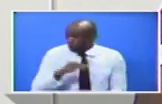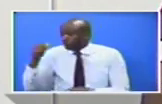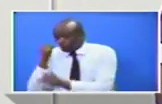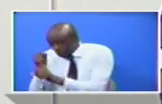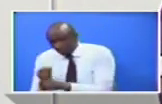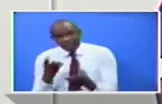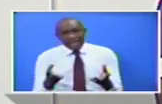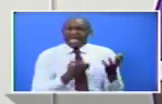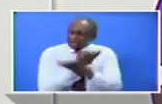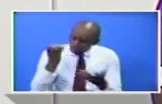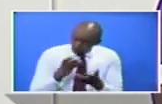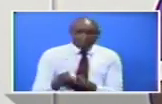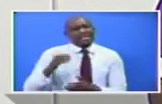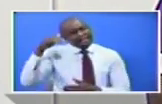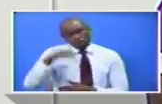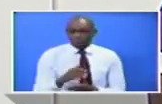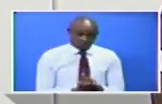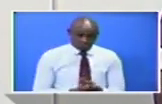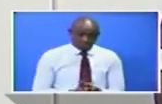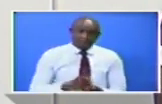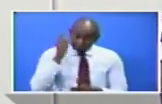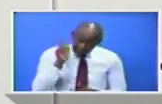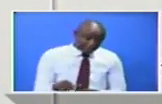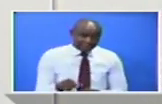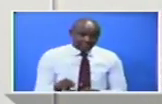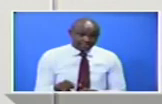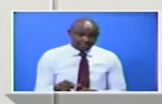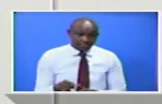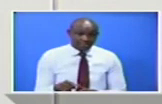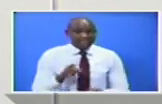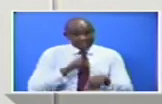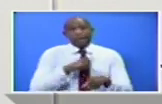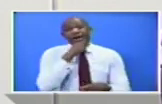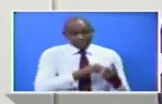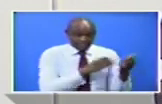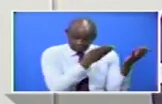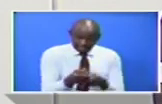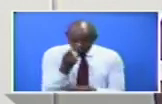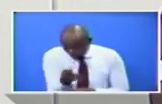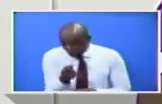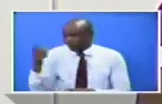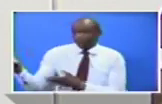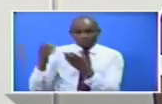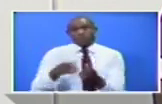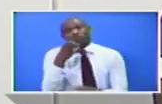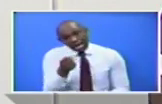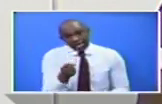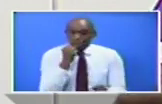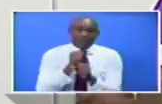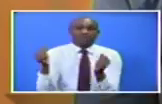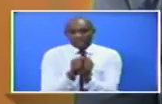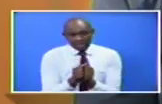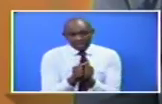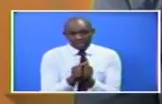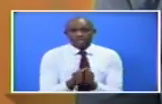kazini, kwa sababu uchumi pia umeenda chini. Kwa hivyo lazima mzee akileta kitoweo, wewe waleta ugali. Tunafanya kazi,